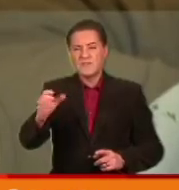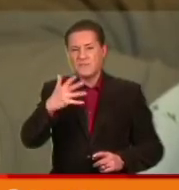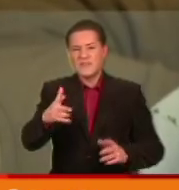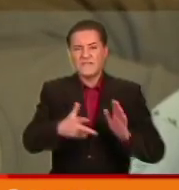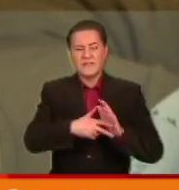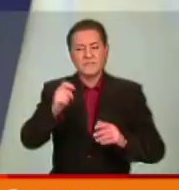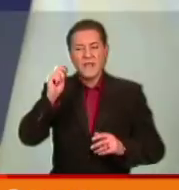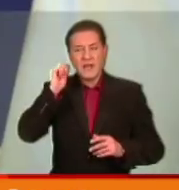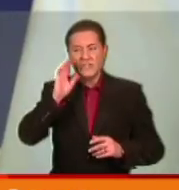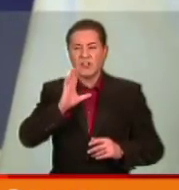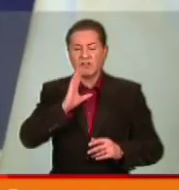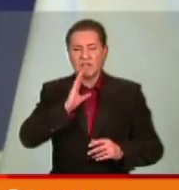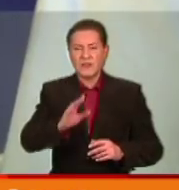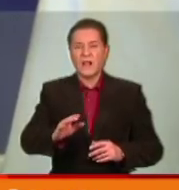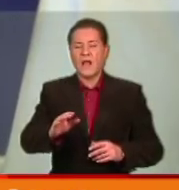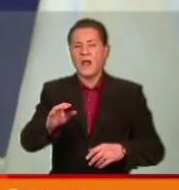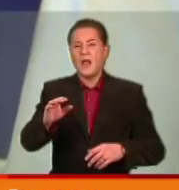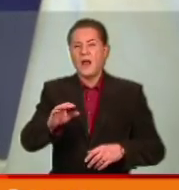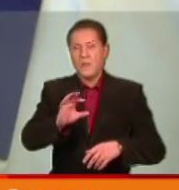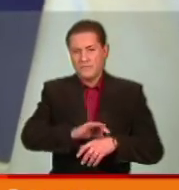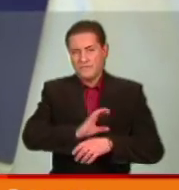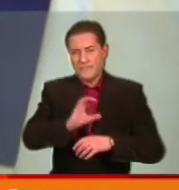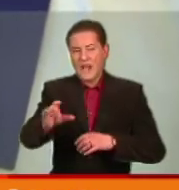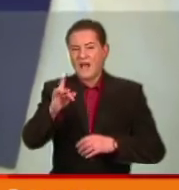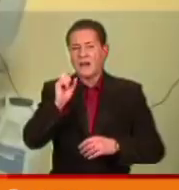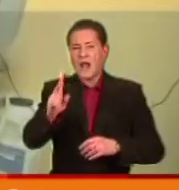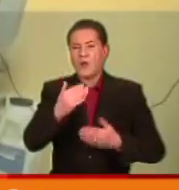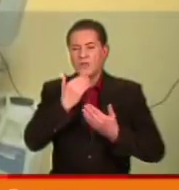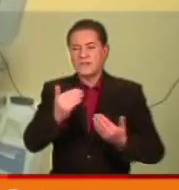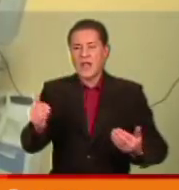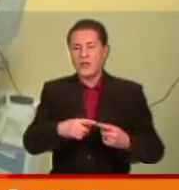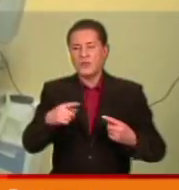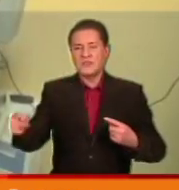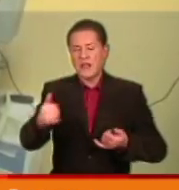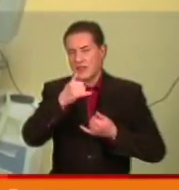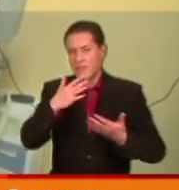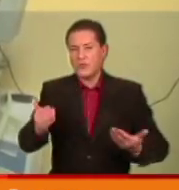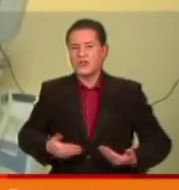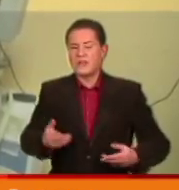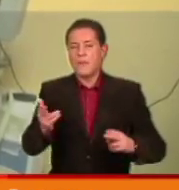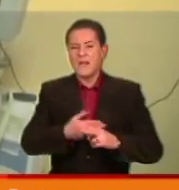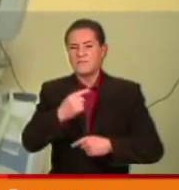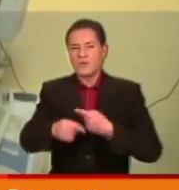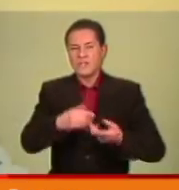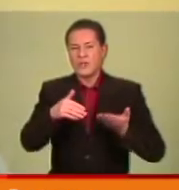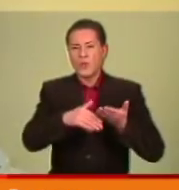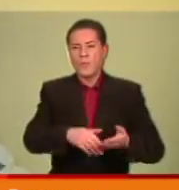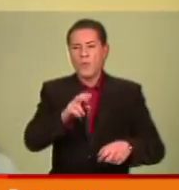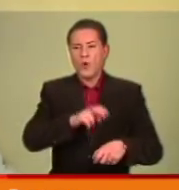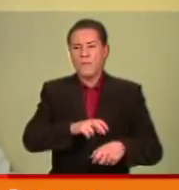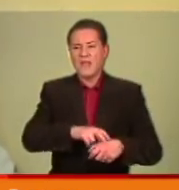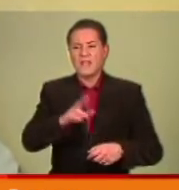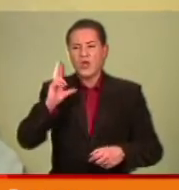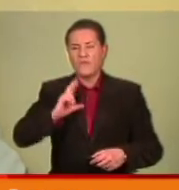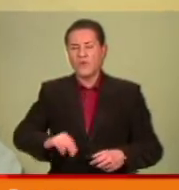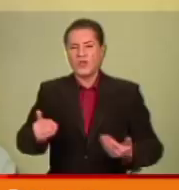не може, що незабаром стане його пацієнткою. Рак останньої стадії. Вона вже не може жити без постійної допомоги медиків. Донька Альвіни